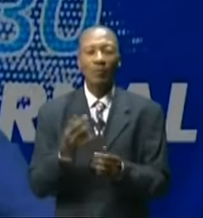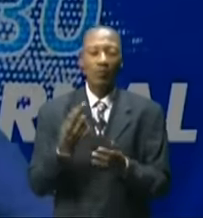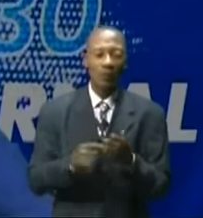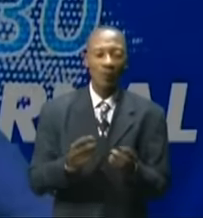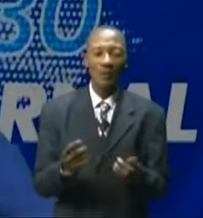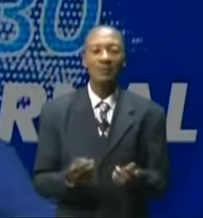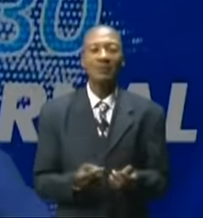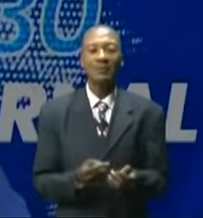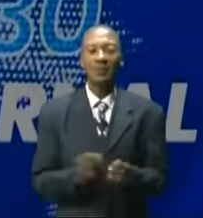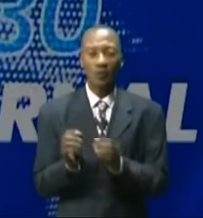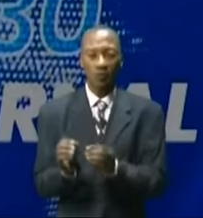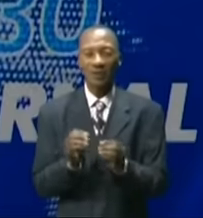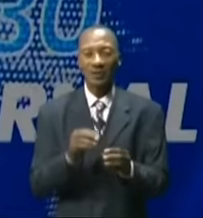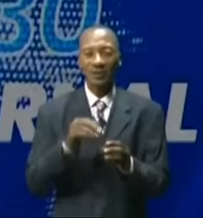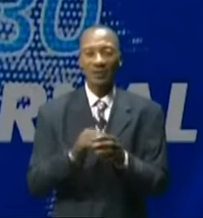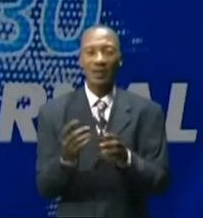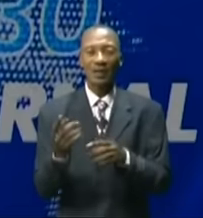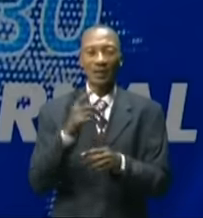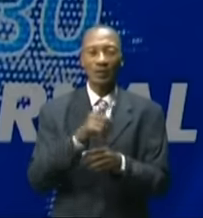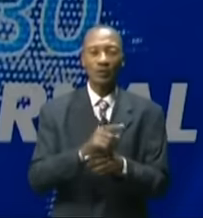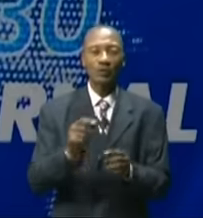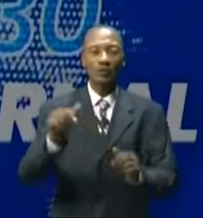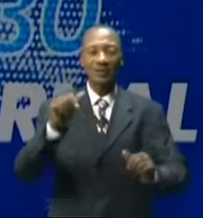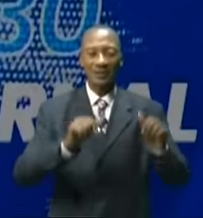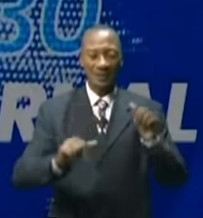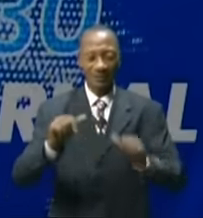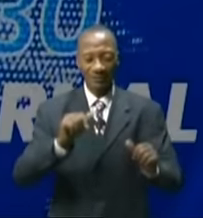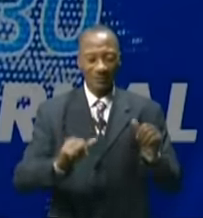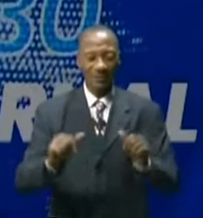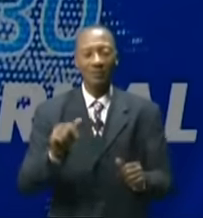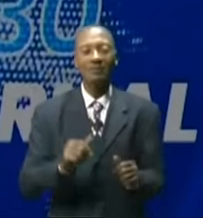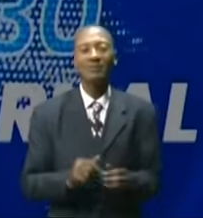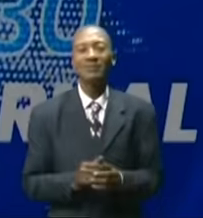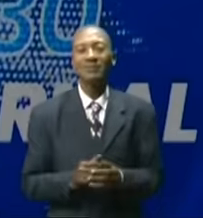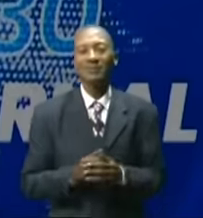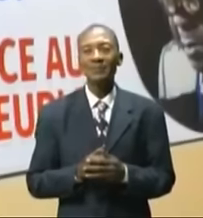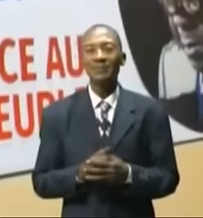organisée par les corps d'élite scientifique de l'UDPS. Alain Bikaï.